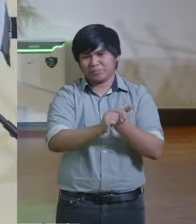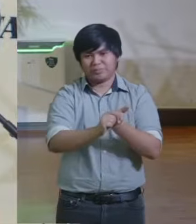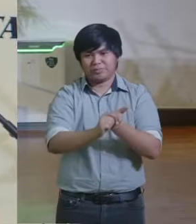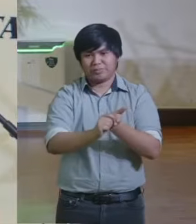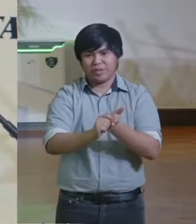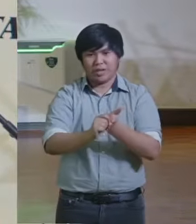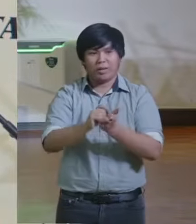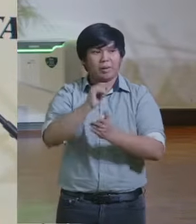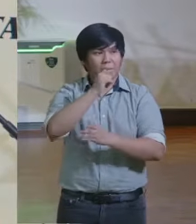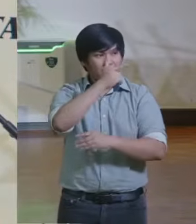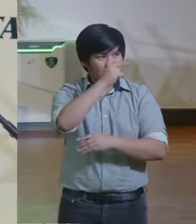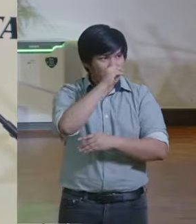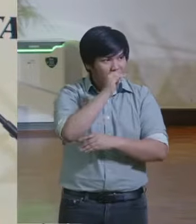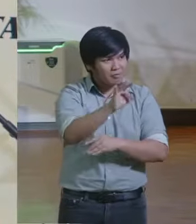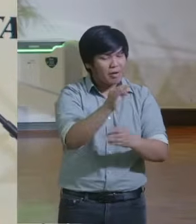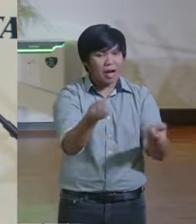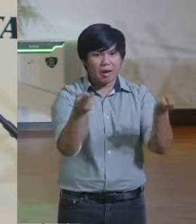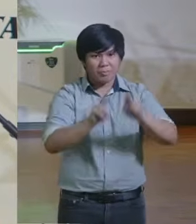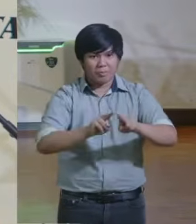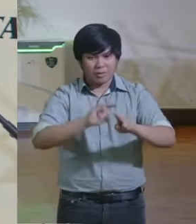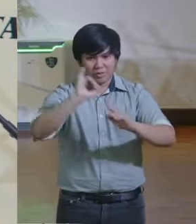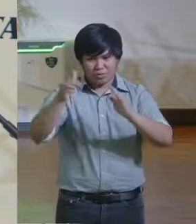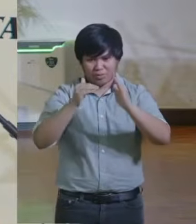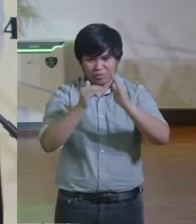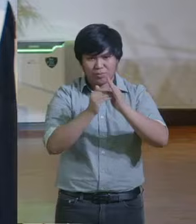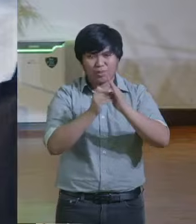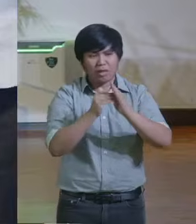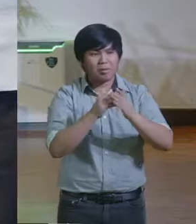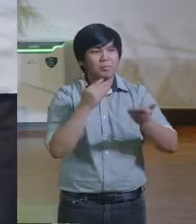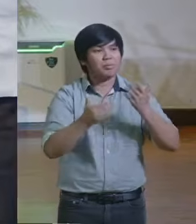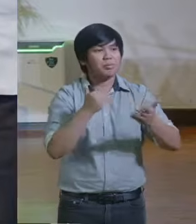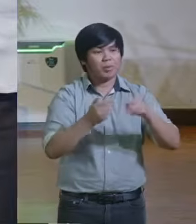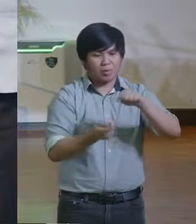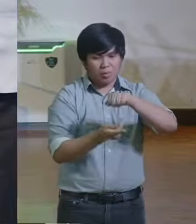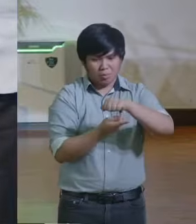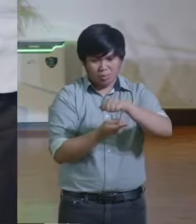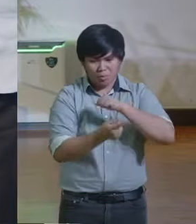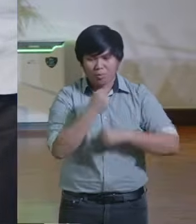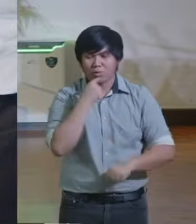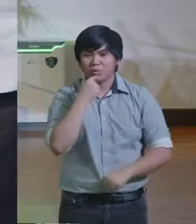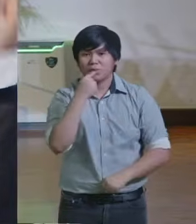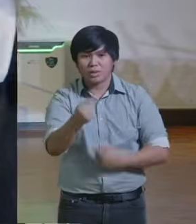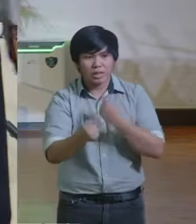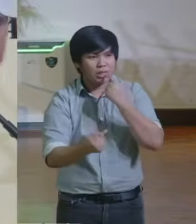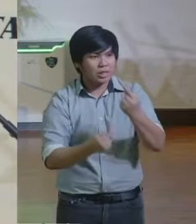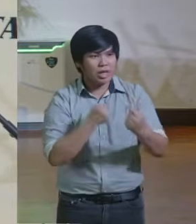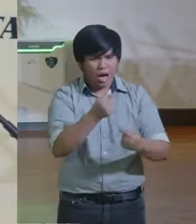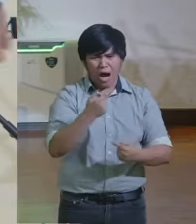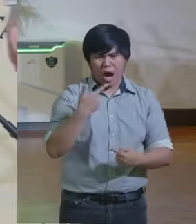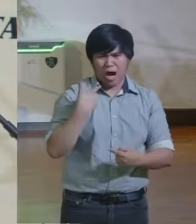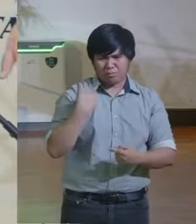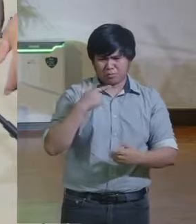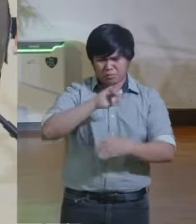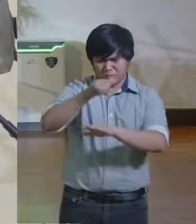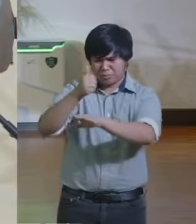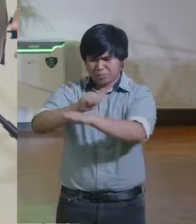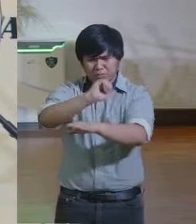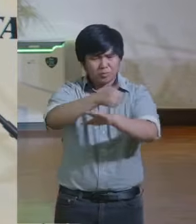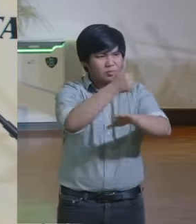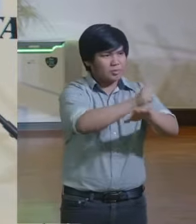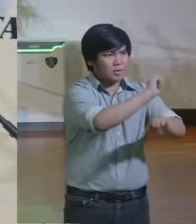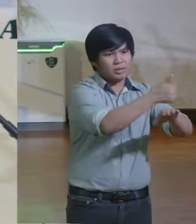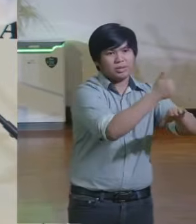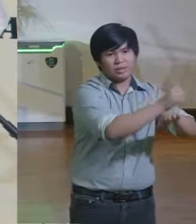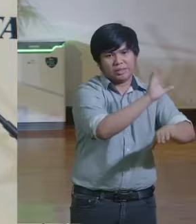Kasi kung nangyari na ang Jerusalem Council, dapat binanggit na ni Pablo dito. Pero wala siyang banggit. So alam natin